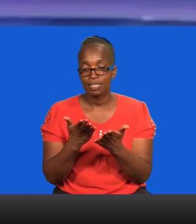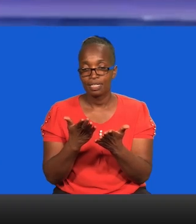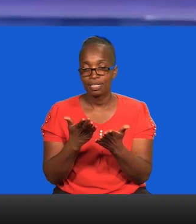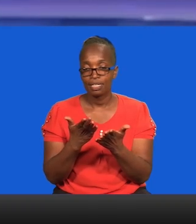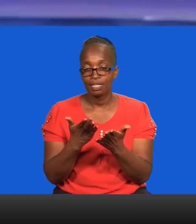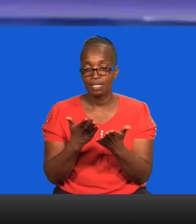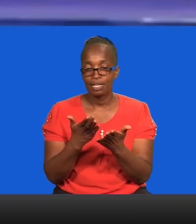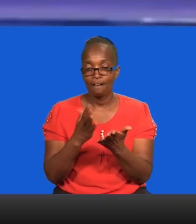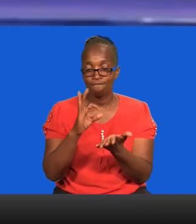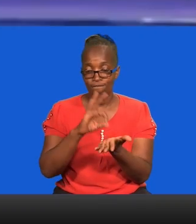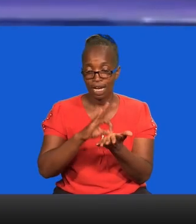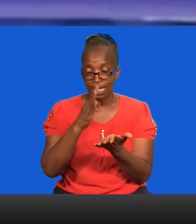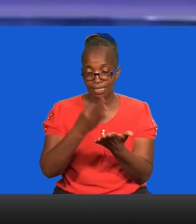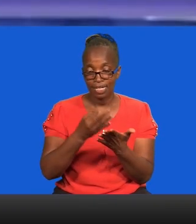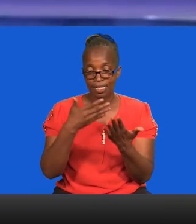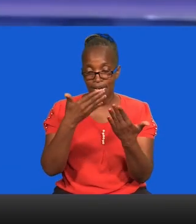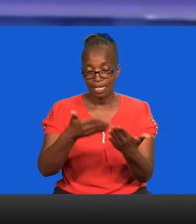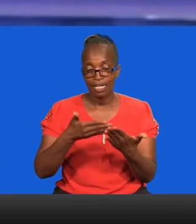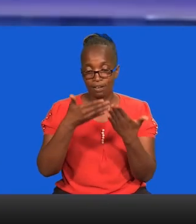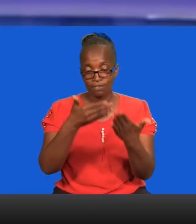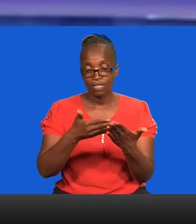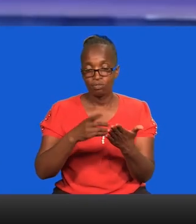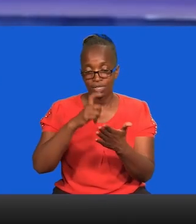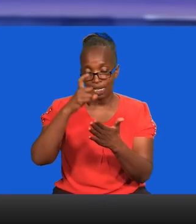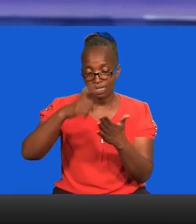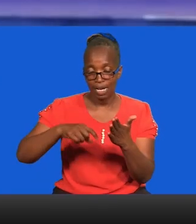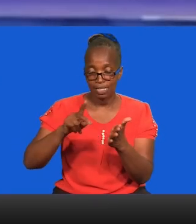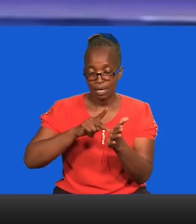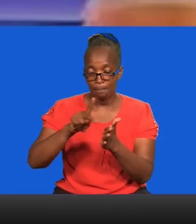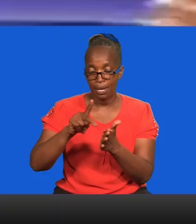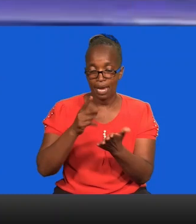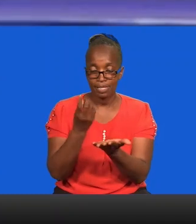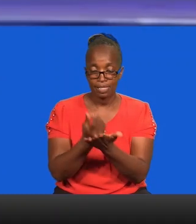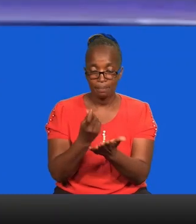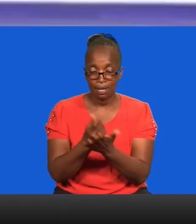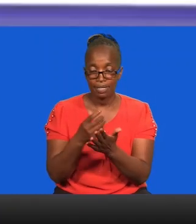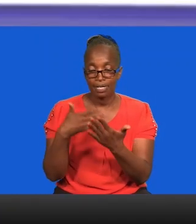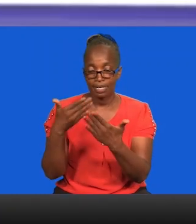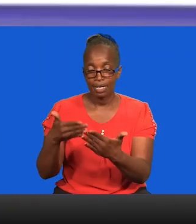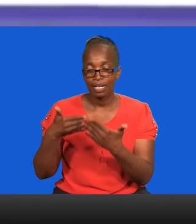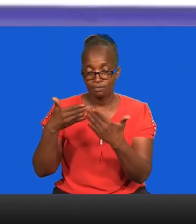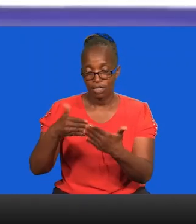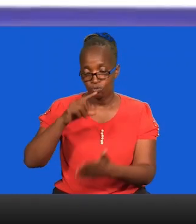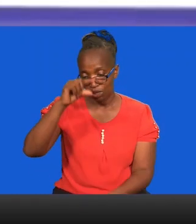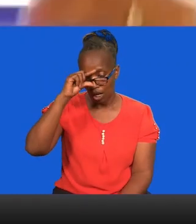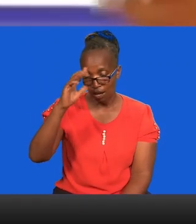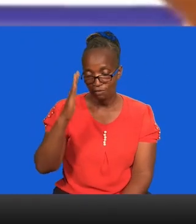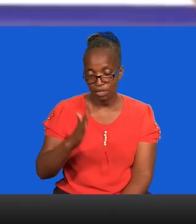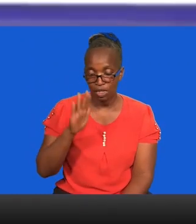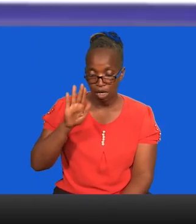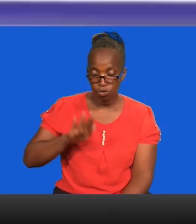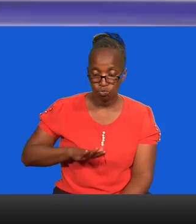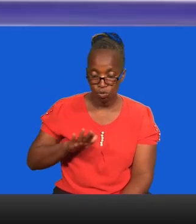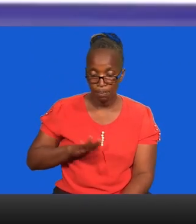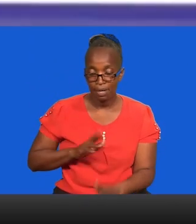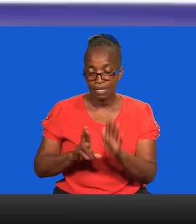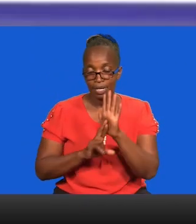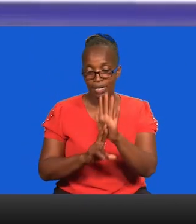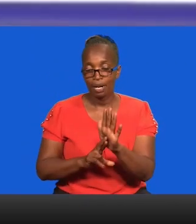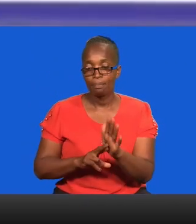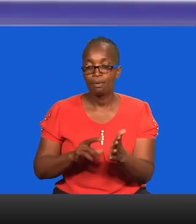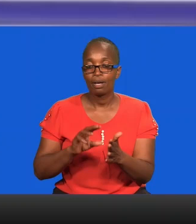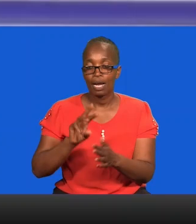money, given to the governor, given to the women rep, given to the